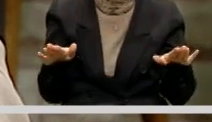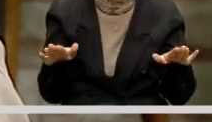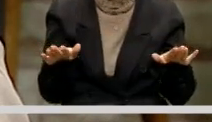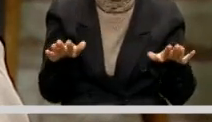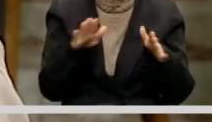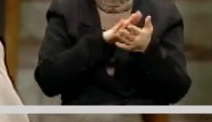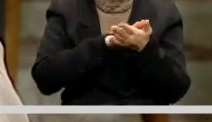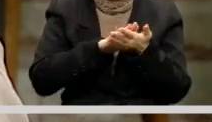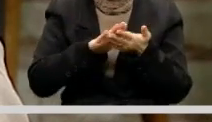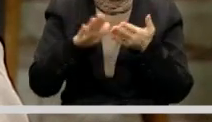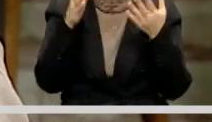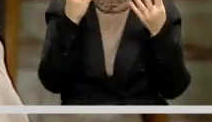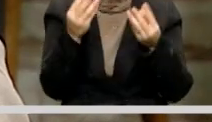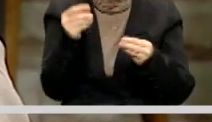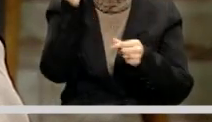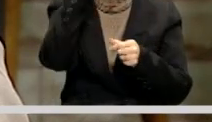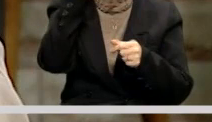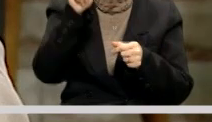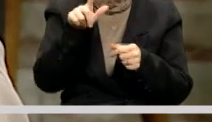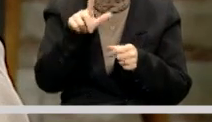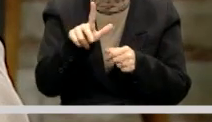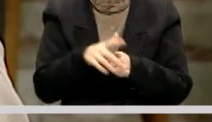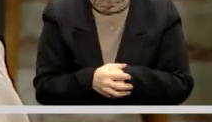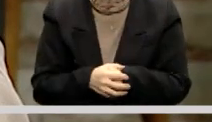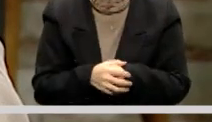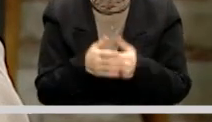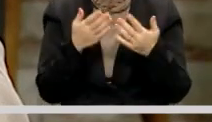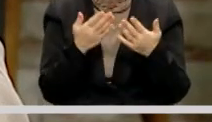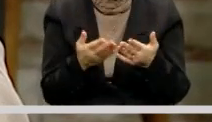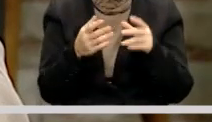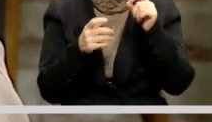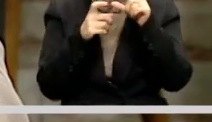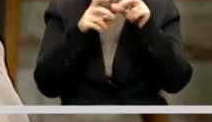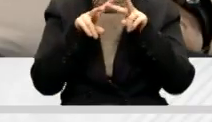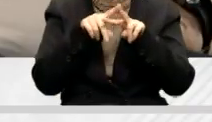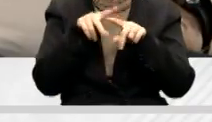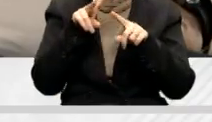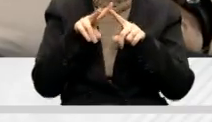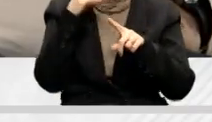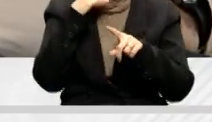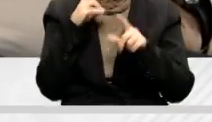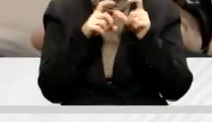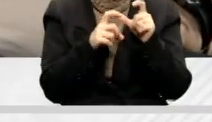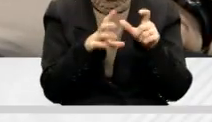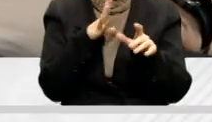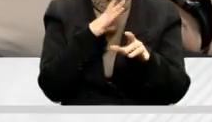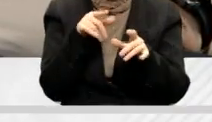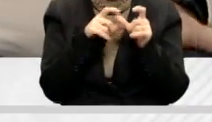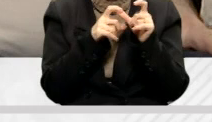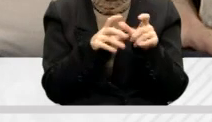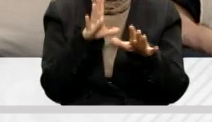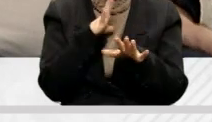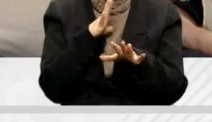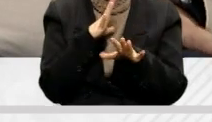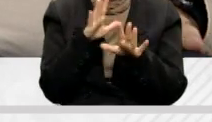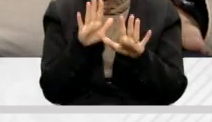bir konforda olmasına dikkat edebilir. Peki Osman Bey, sorularımız var, ileteceğim ama öncesinde bu söylediklerinize ek olarak